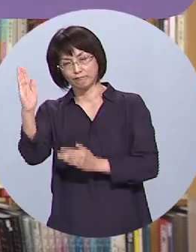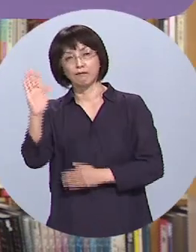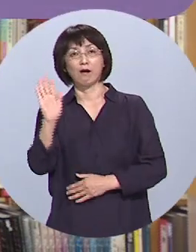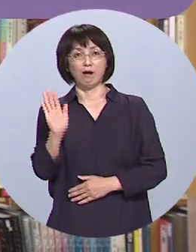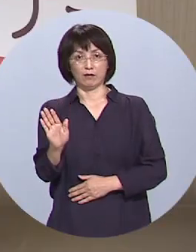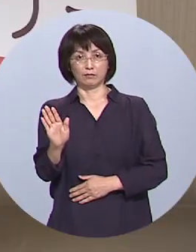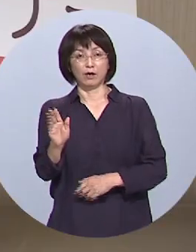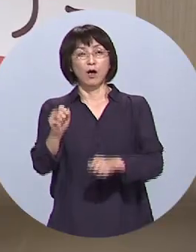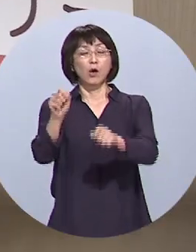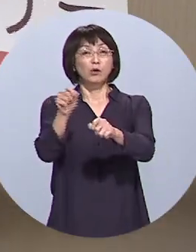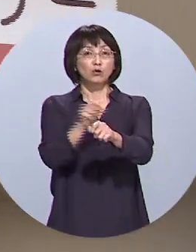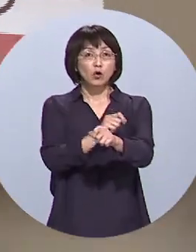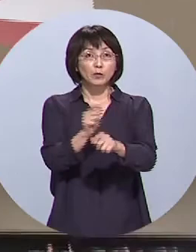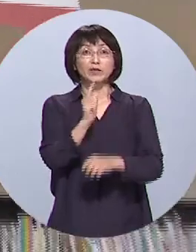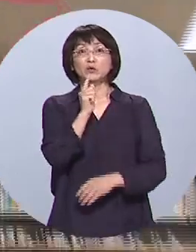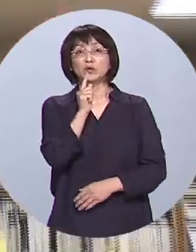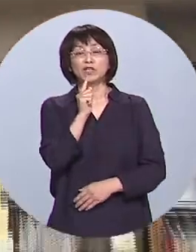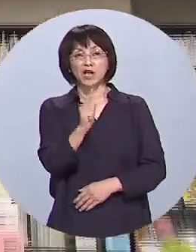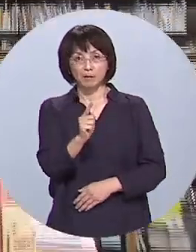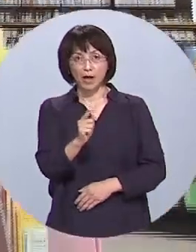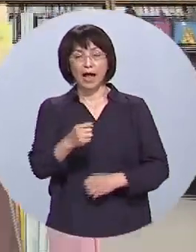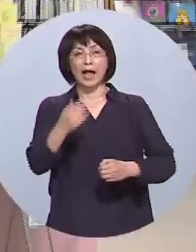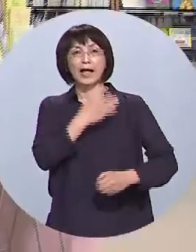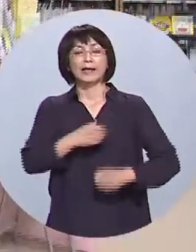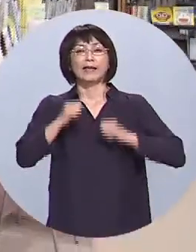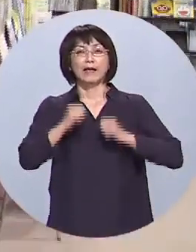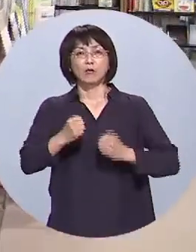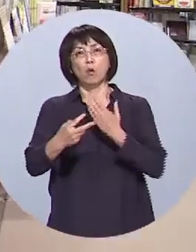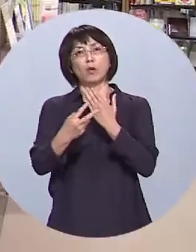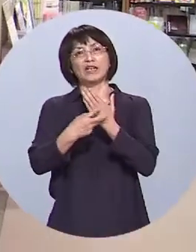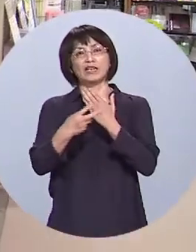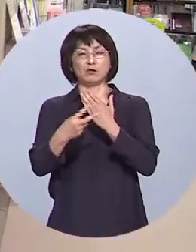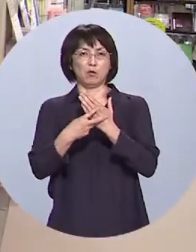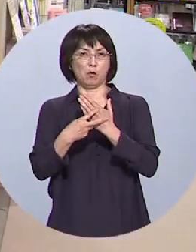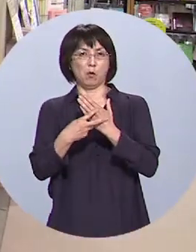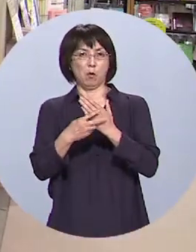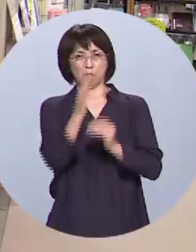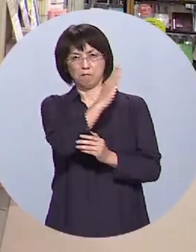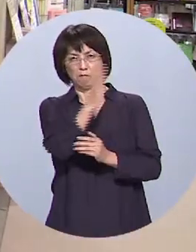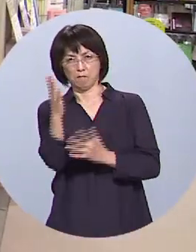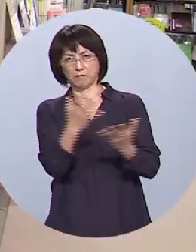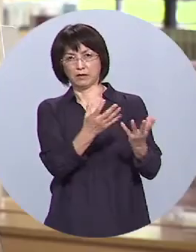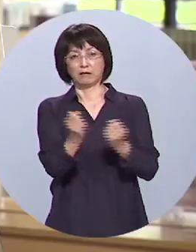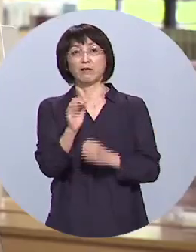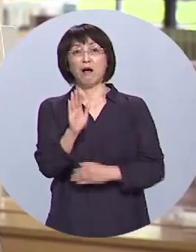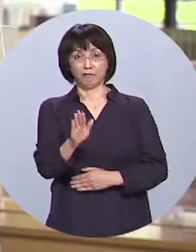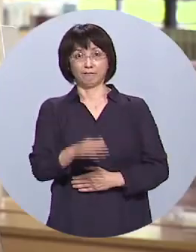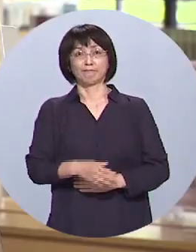中、久喜図書館の注目は健康医療の分野なんです。